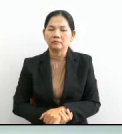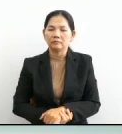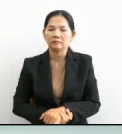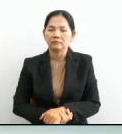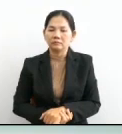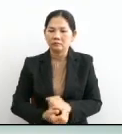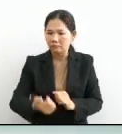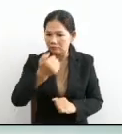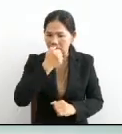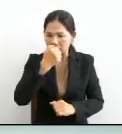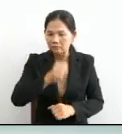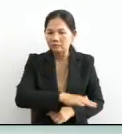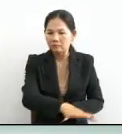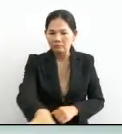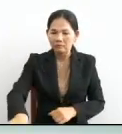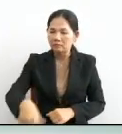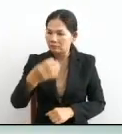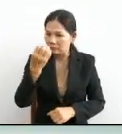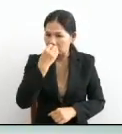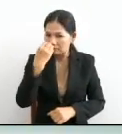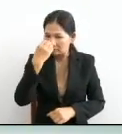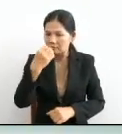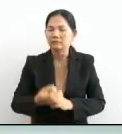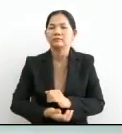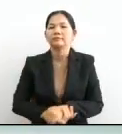vớ chia nông chăm này